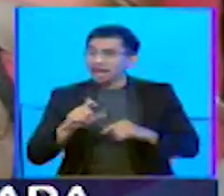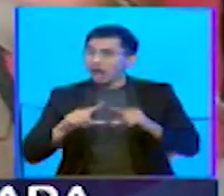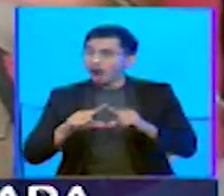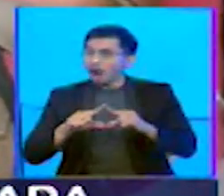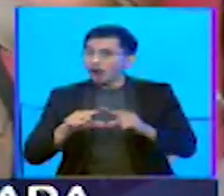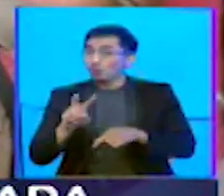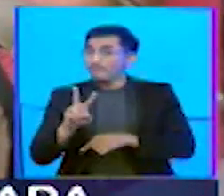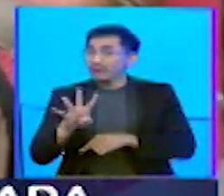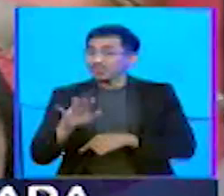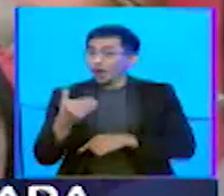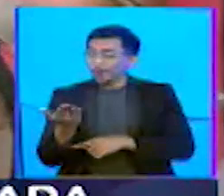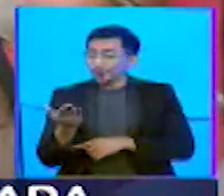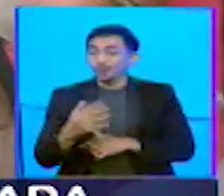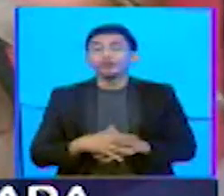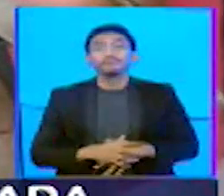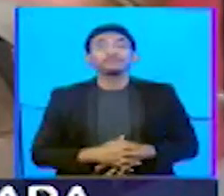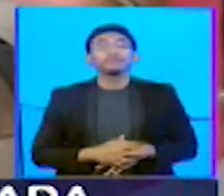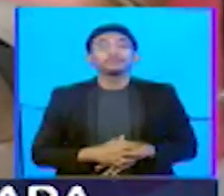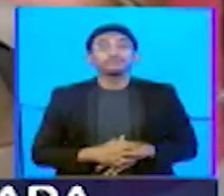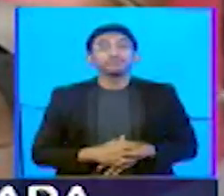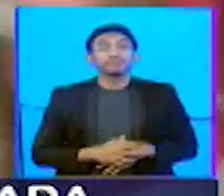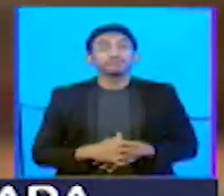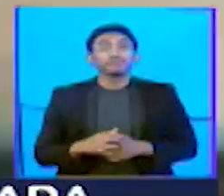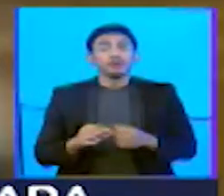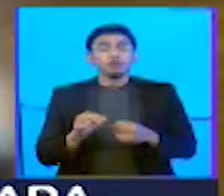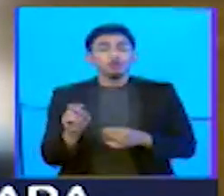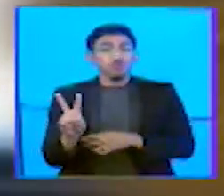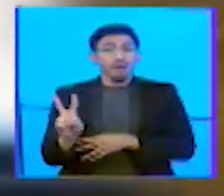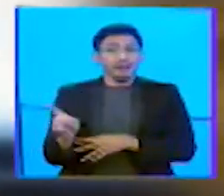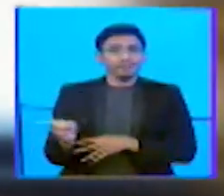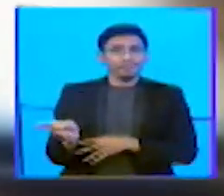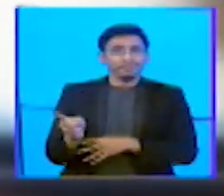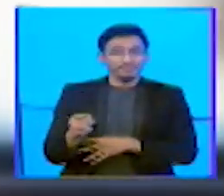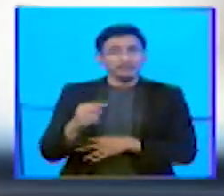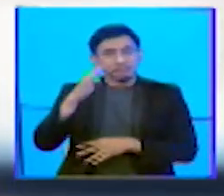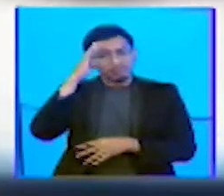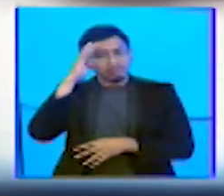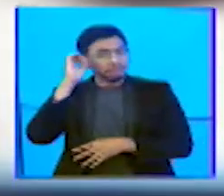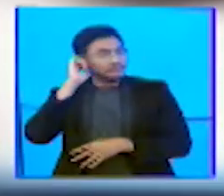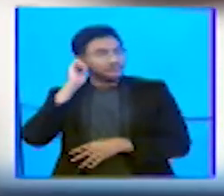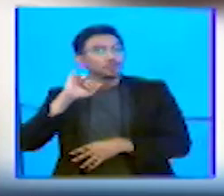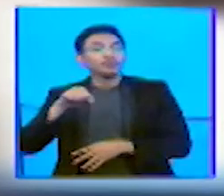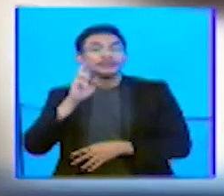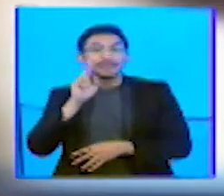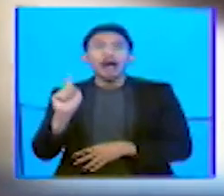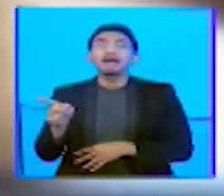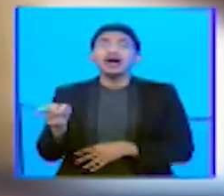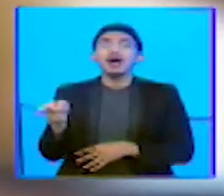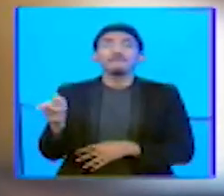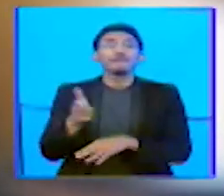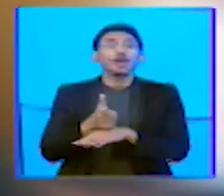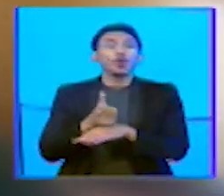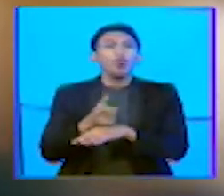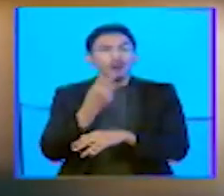kedua orang ini perempuan dan laki-laki adalah suami istri sementara itu sebuah video merekam seorang petugas kepolisian sedang